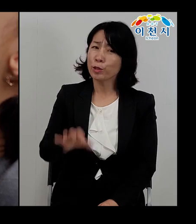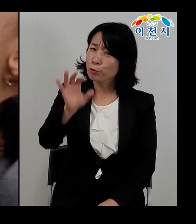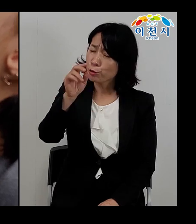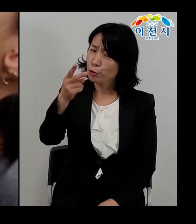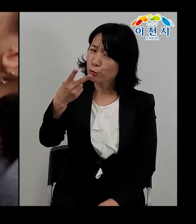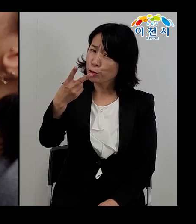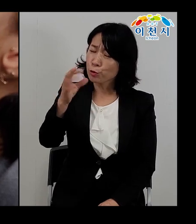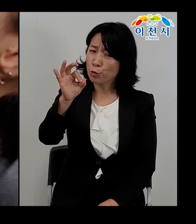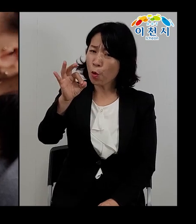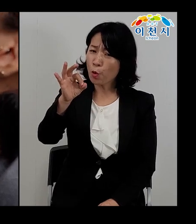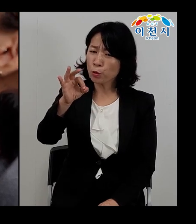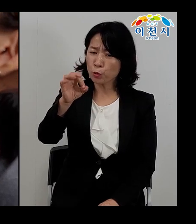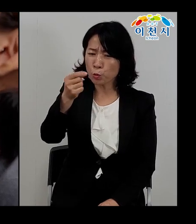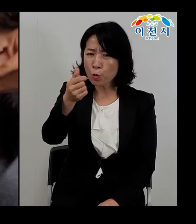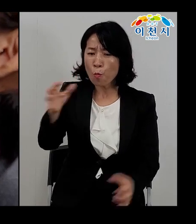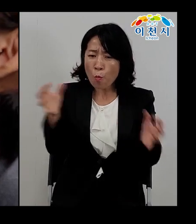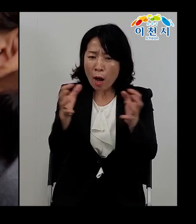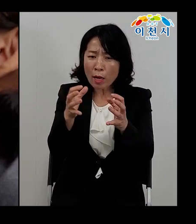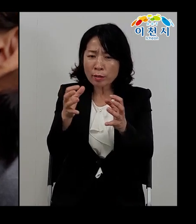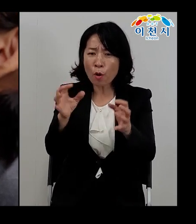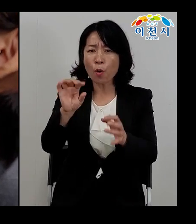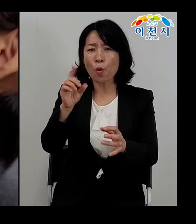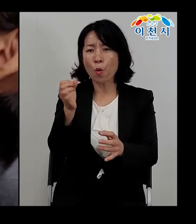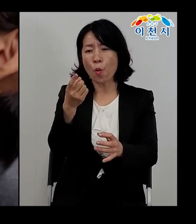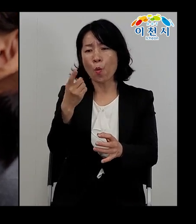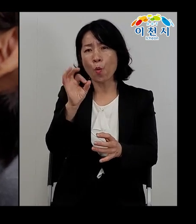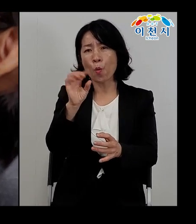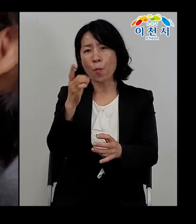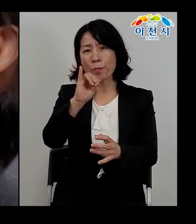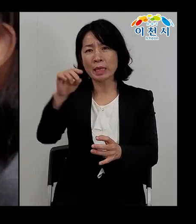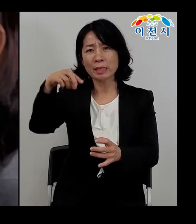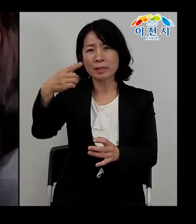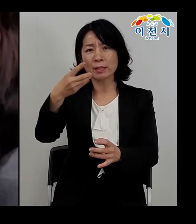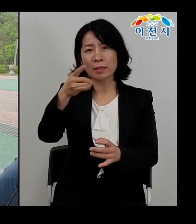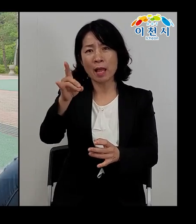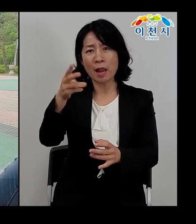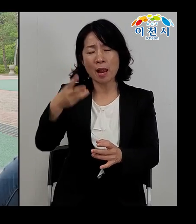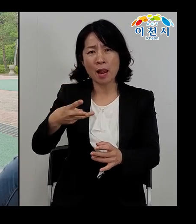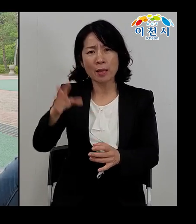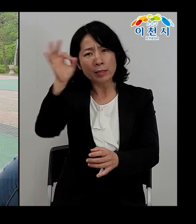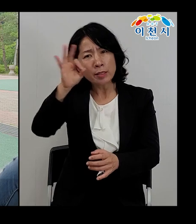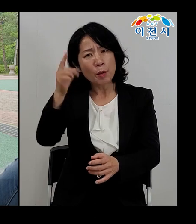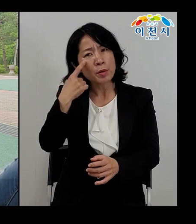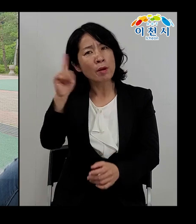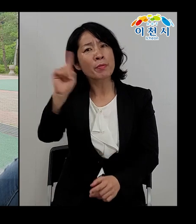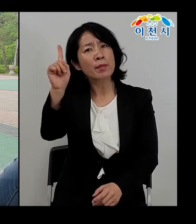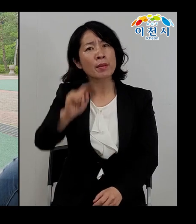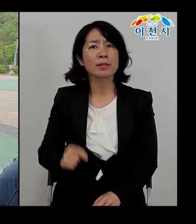그럼 우리 돈 좀 더 모아서 오피스텔 알아보는 건 어때요? 진짜